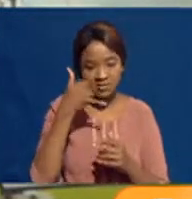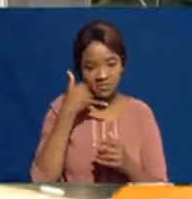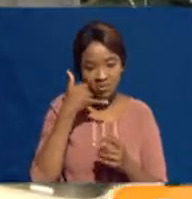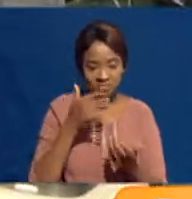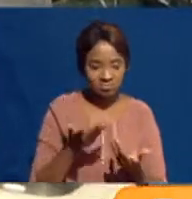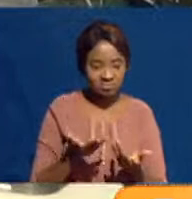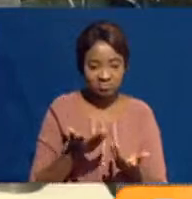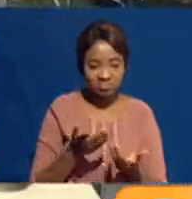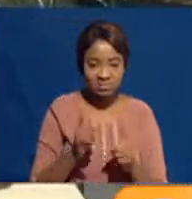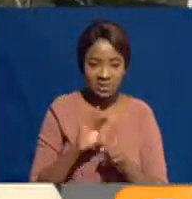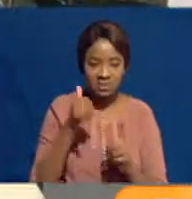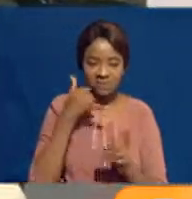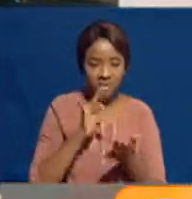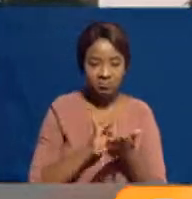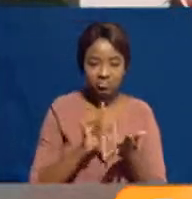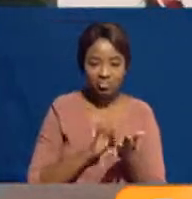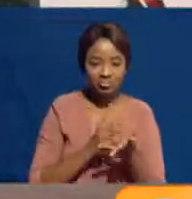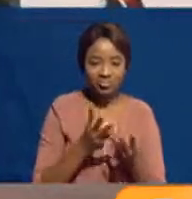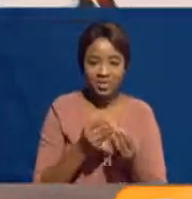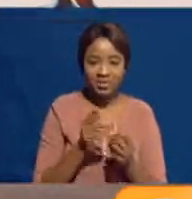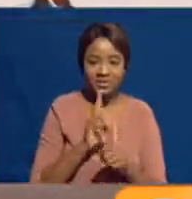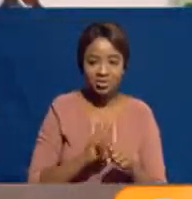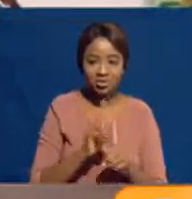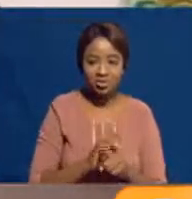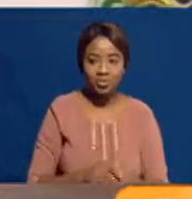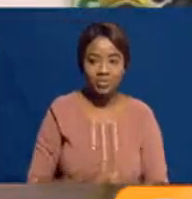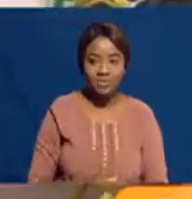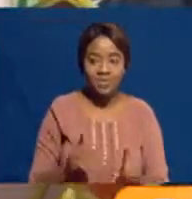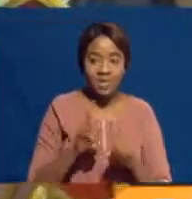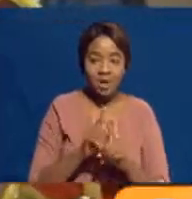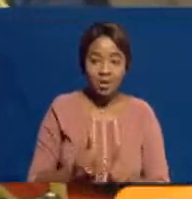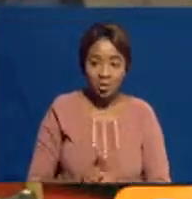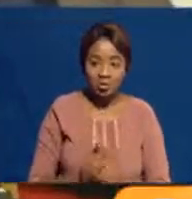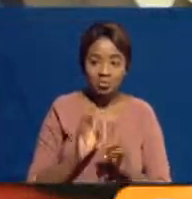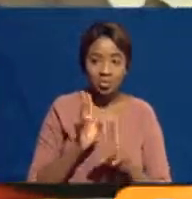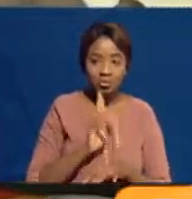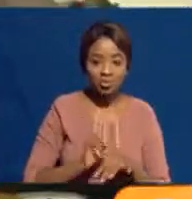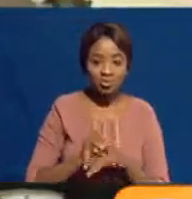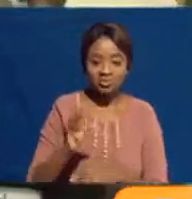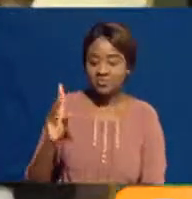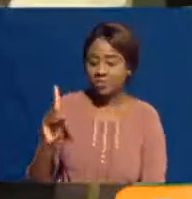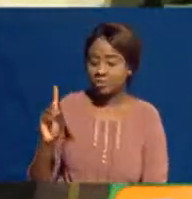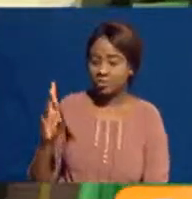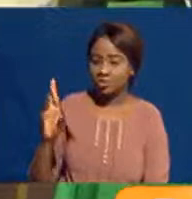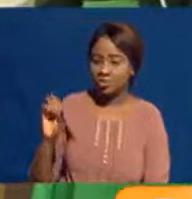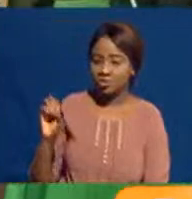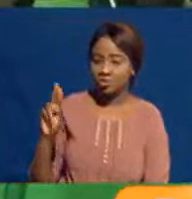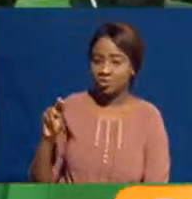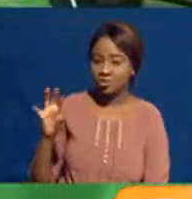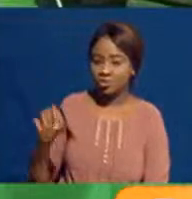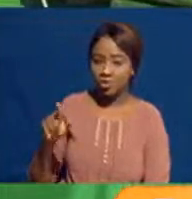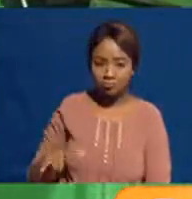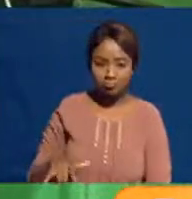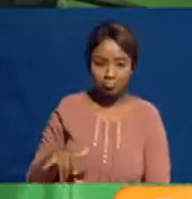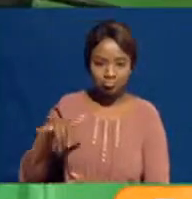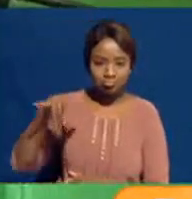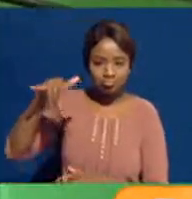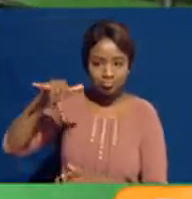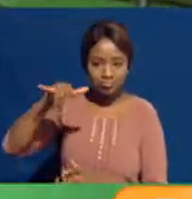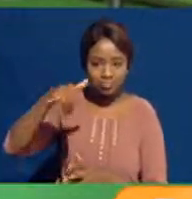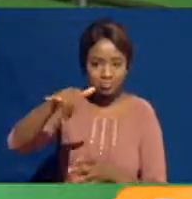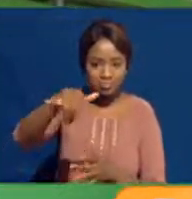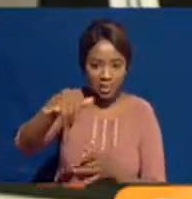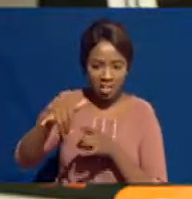use. Matumizi ya droni kwenye kilimo pia iliangaziwa, huku wabunifu wakipigia upatu teknolojia